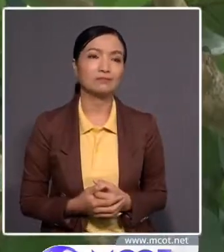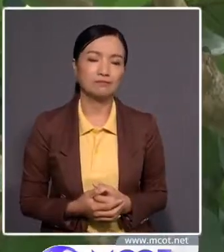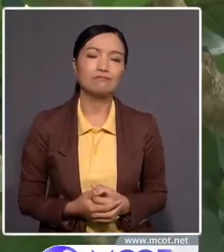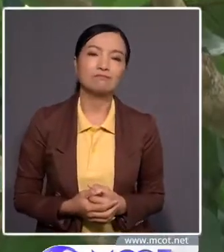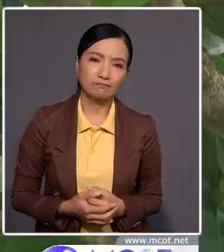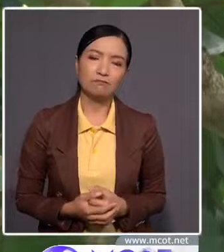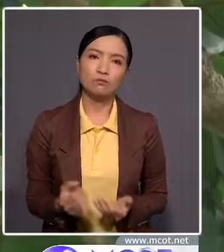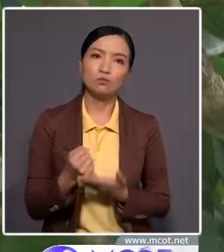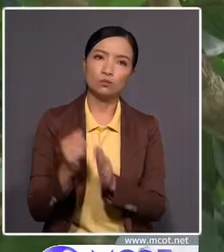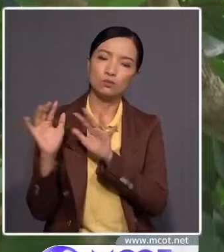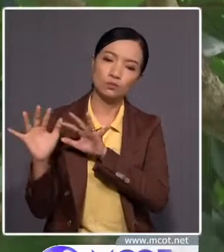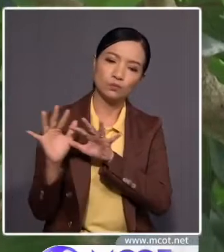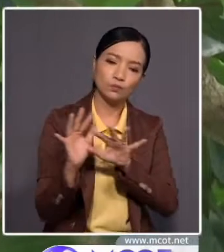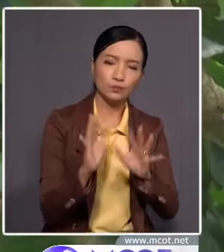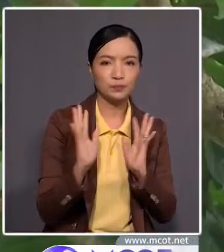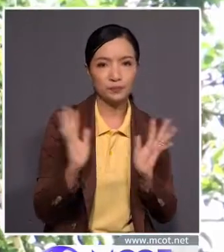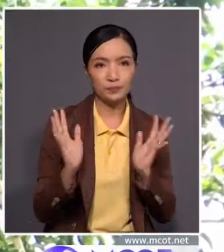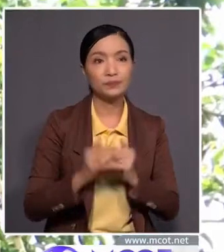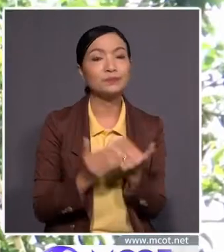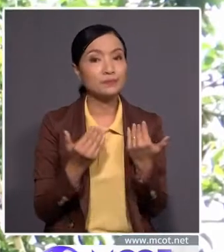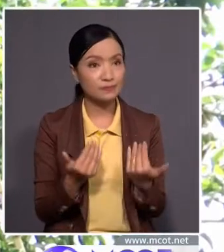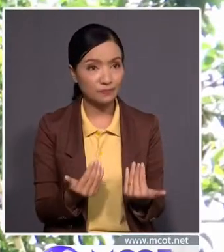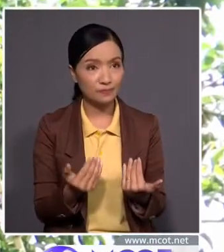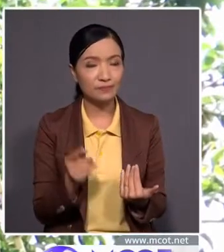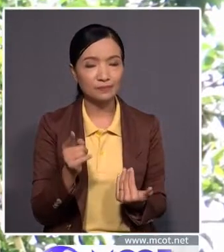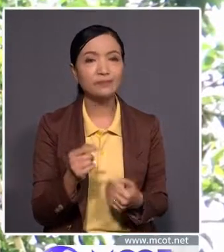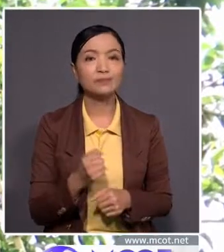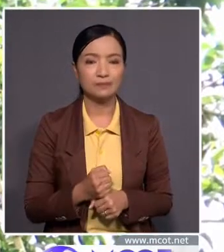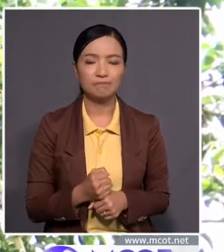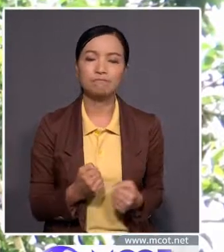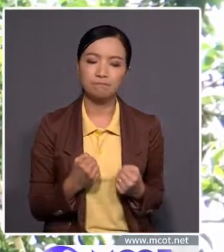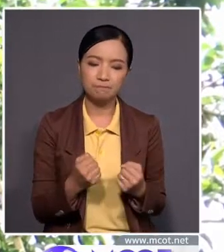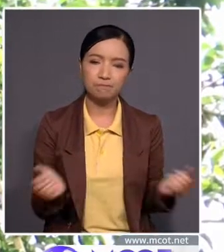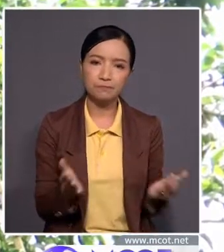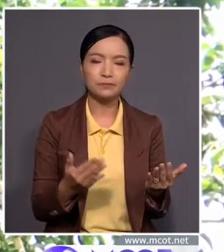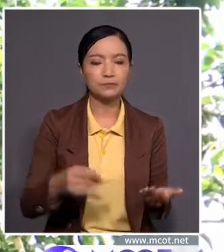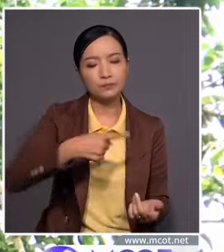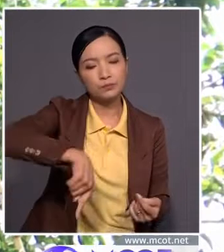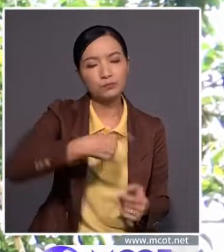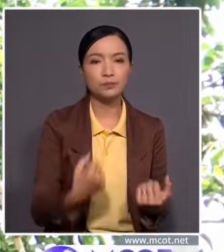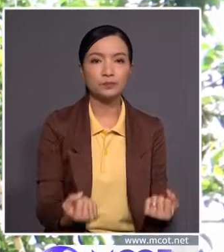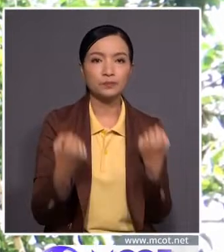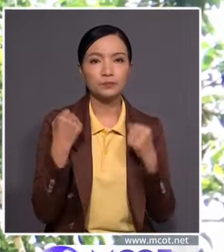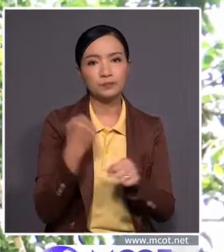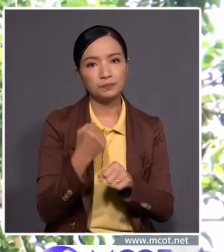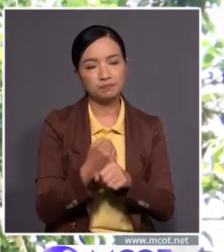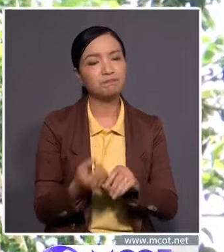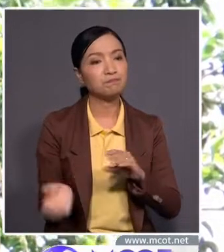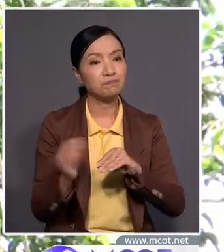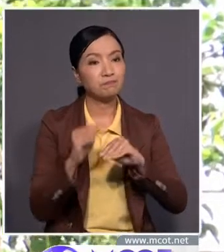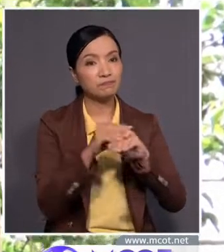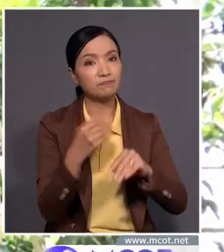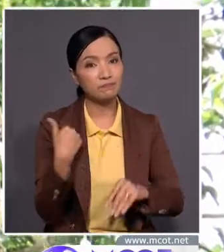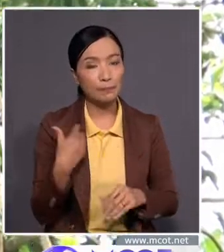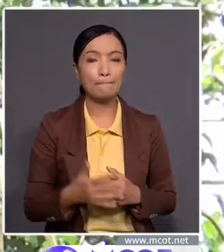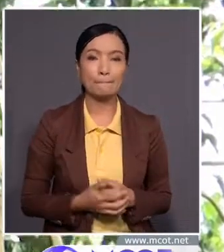ได้เยอะนะครับซึ่งปัจจุบันเนี่ยก็กำลังสร้างความเข้มแข็งเพื่อที่จะทำงานได้มากขึ้นนะครับอาจจะมี